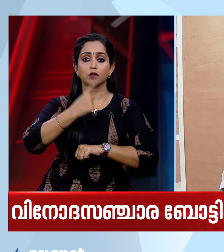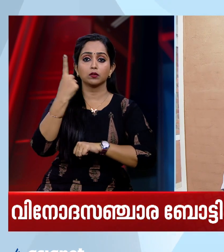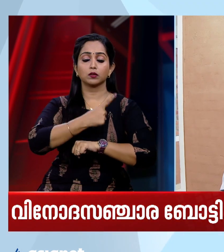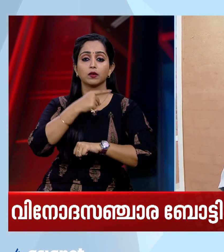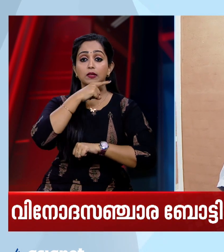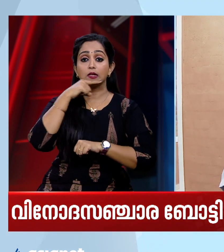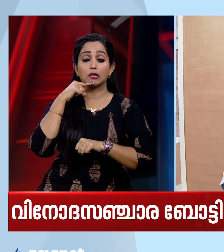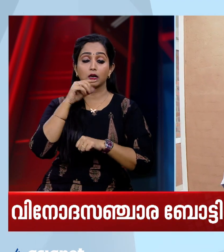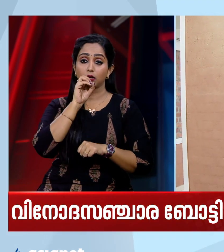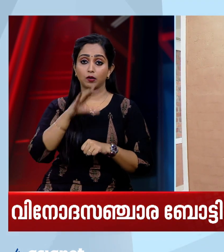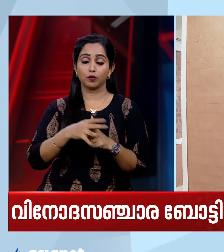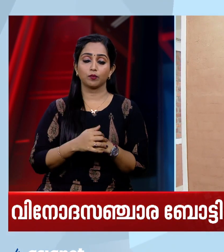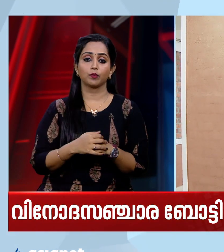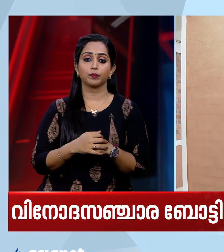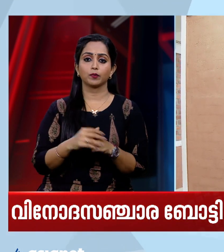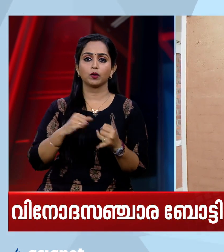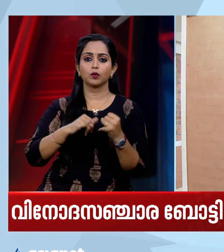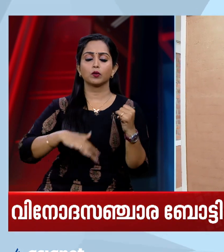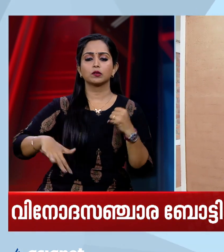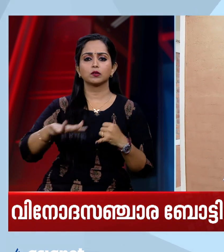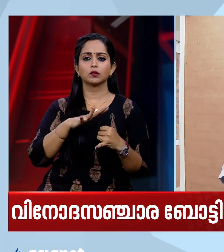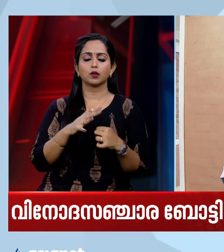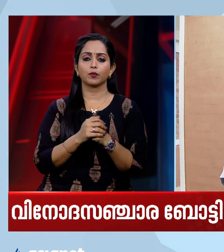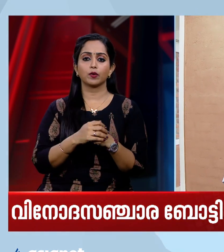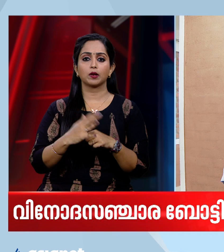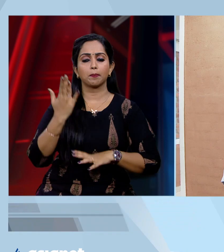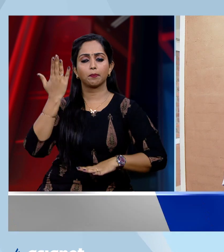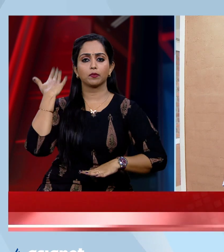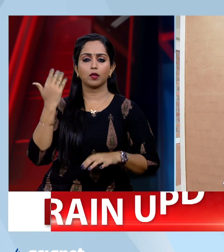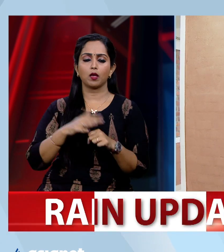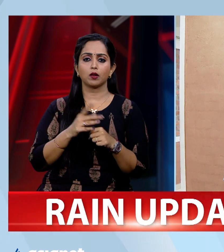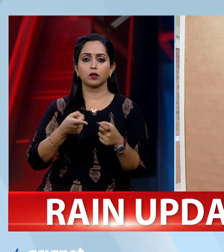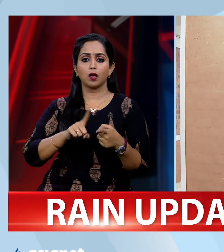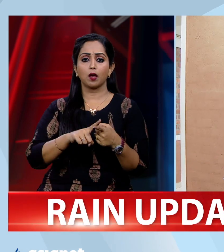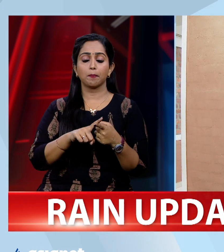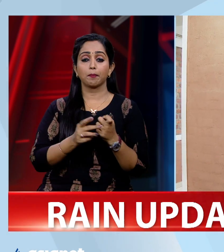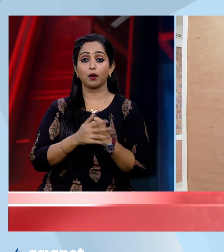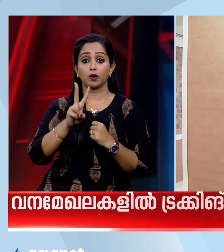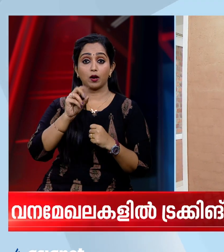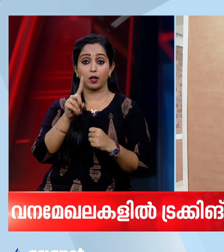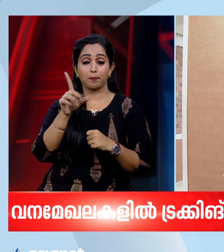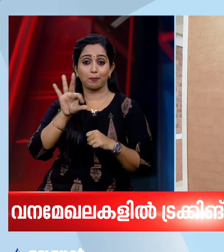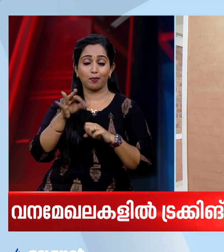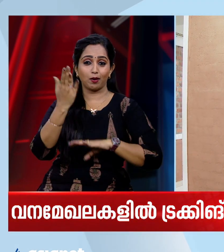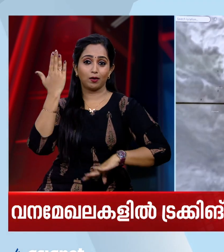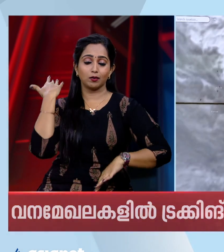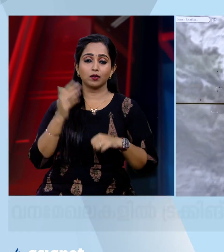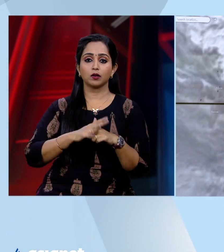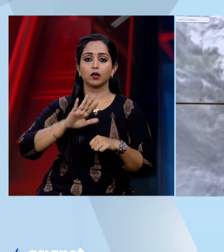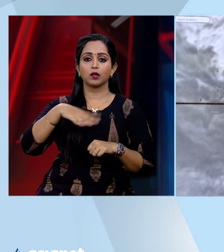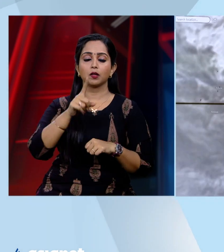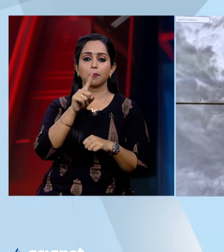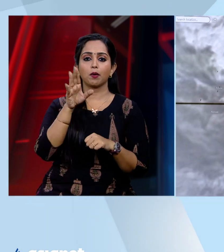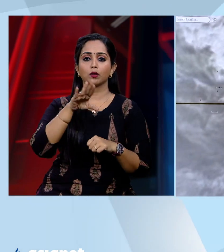റെഡ് അലേർട്ടിലാണ്. ഇത്തരമൊരു സാഹചര്യം ഇതിനു മുൻപ് പ്രവചിക്കപ്പെട്ടത് 1-18 പിന്നെ വടക്കൻ കേരളത്തിൽ